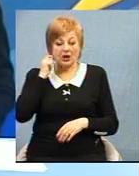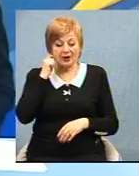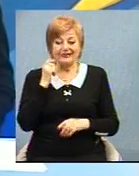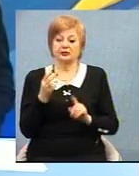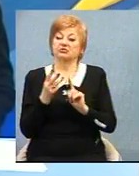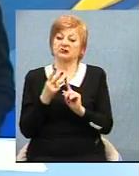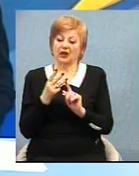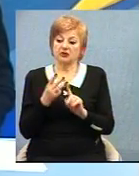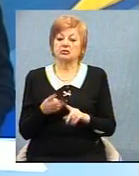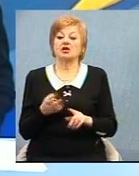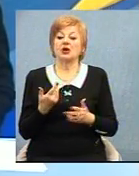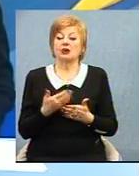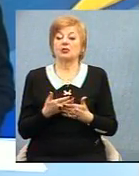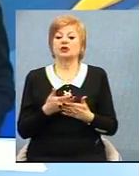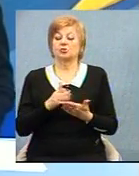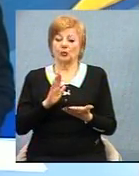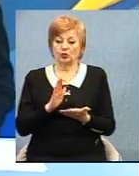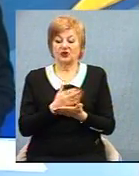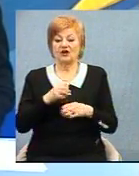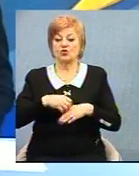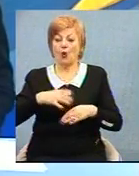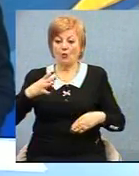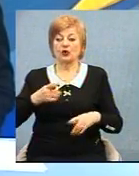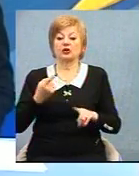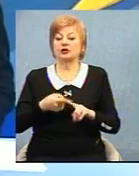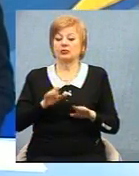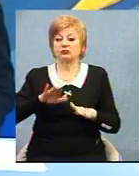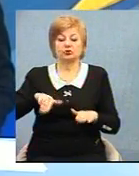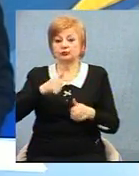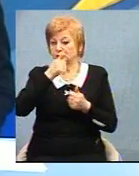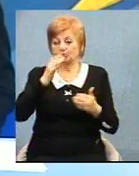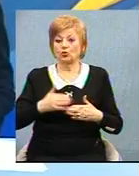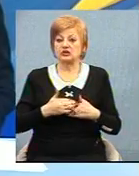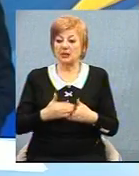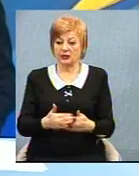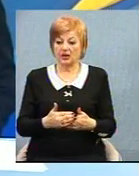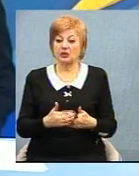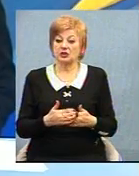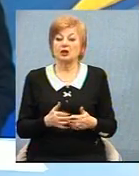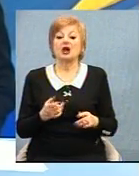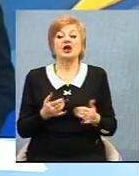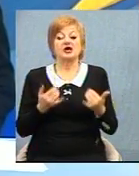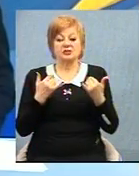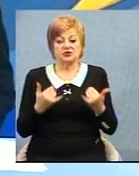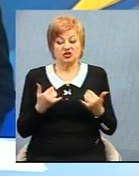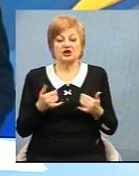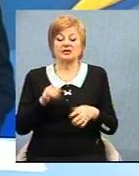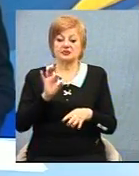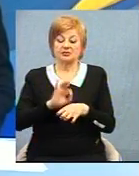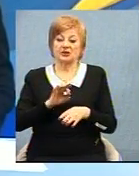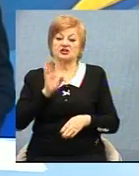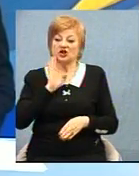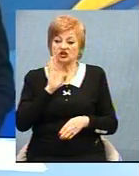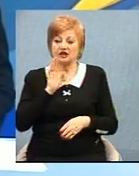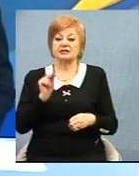видалення пухлини ще п'ятирічної давнини, котрий призводив до неможливості завагітнити, канув у лету. Нині гінекологічне захворювання